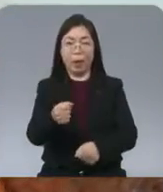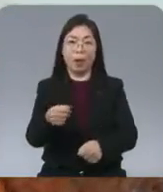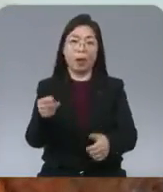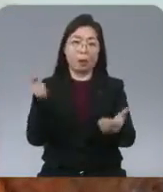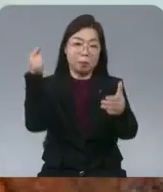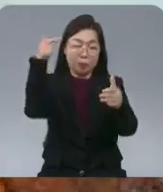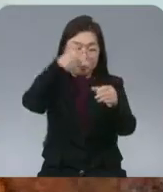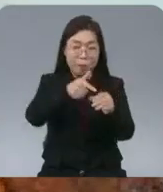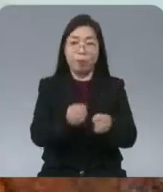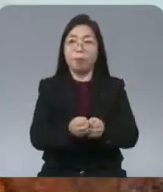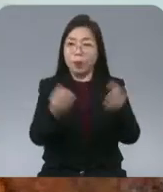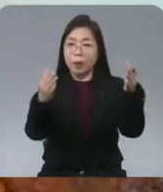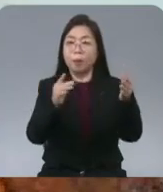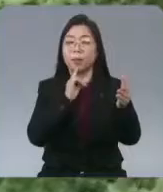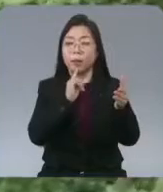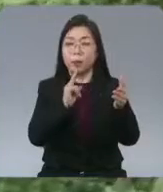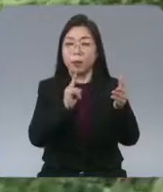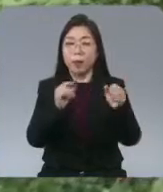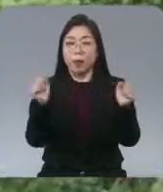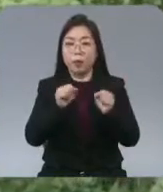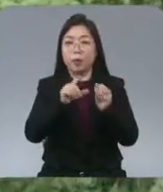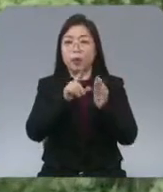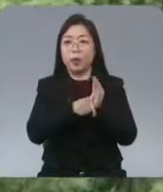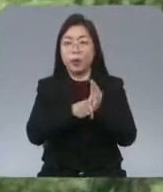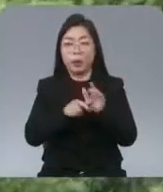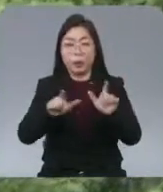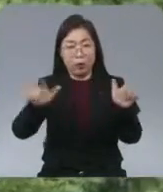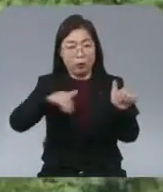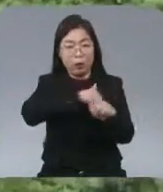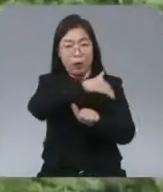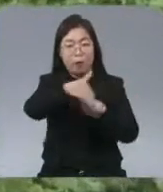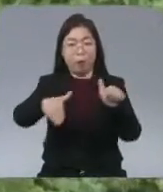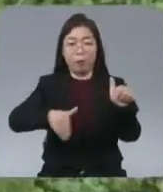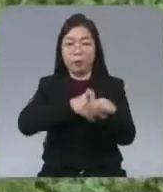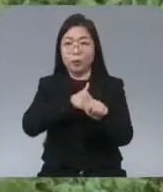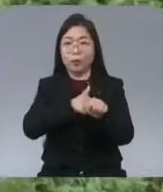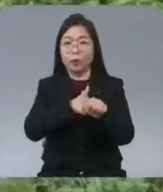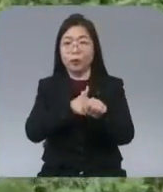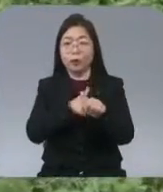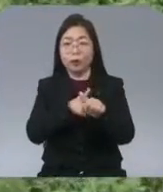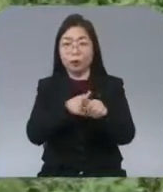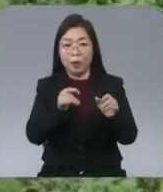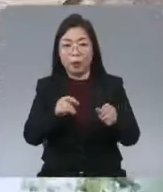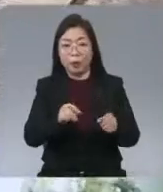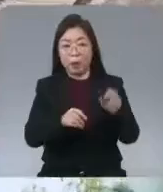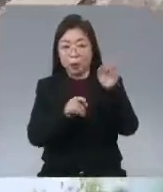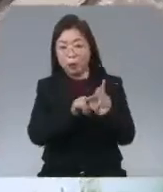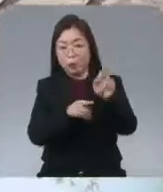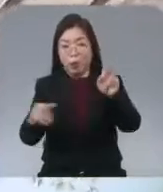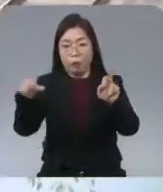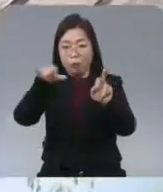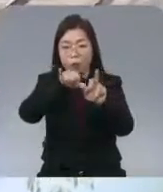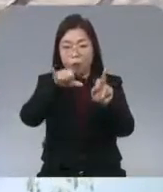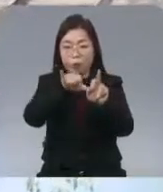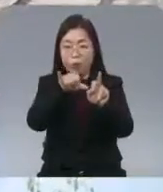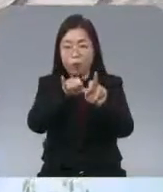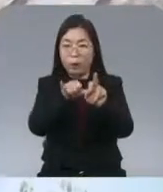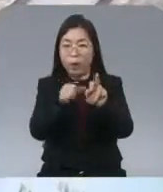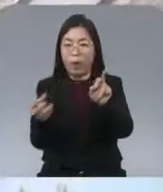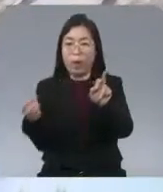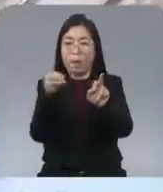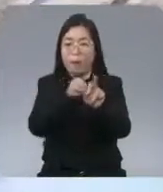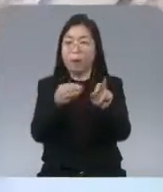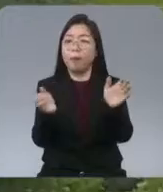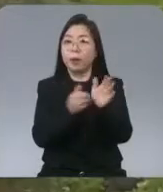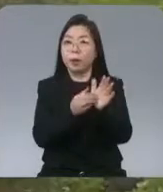à 700 km de distance toujours selon l' agence de presse la réussite et successibles de cet essai revêt